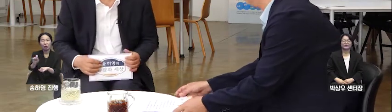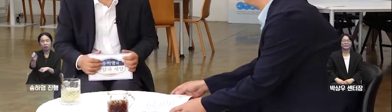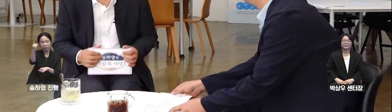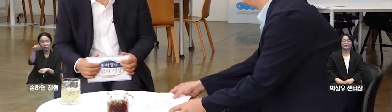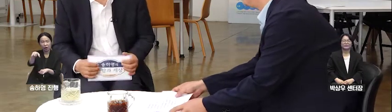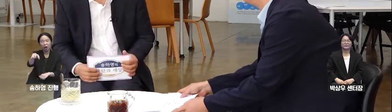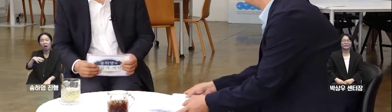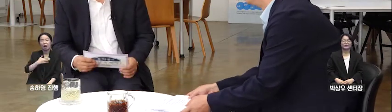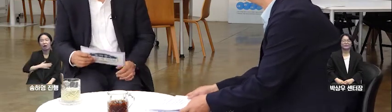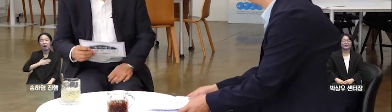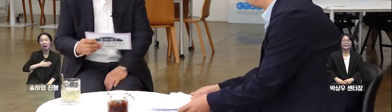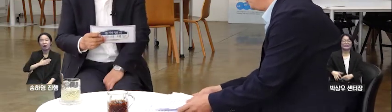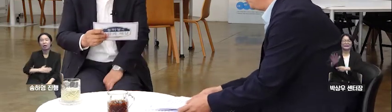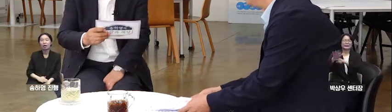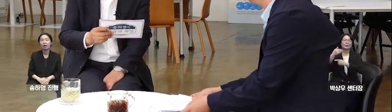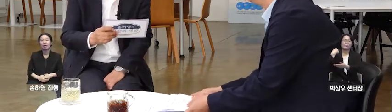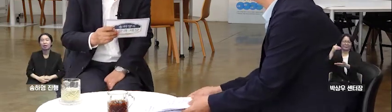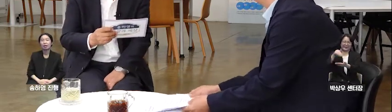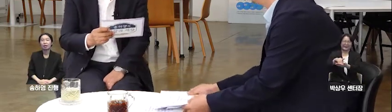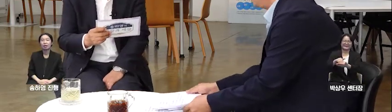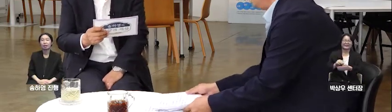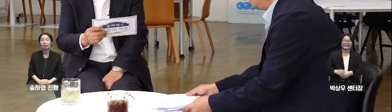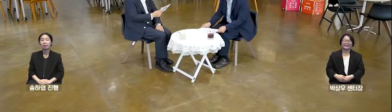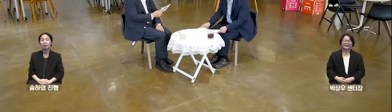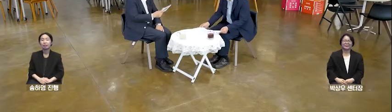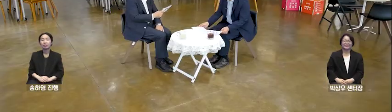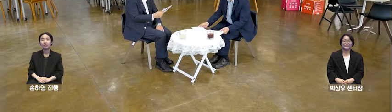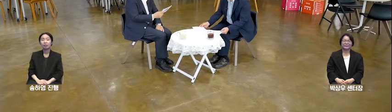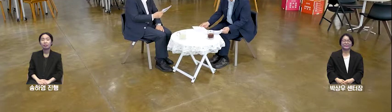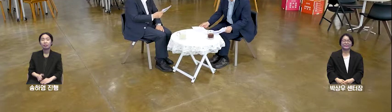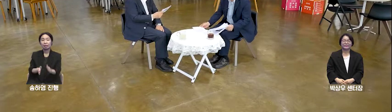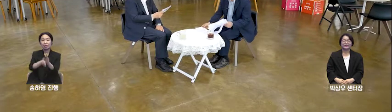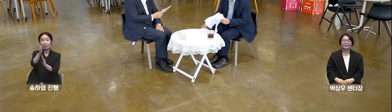짓이 예, 기촌을 했다고 보시면 되실 것 같습니다.